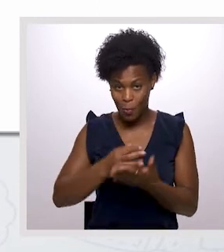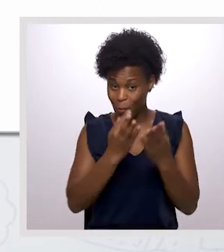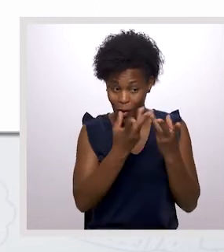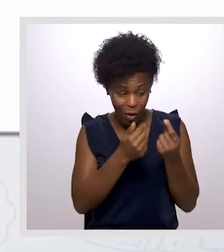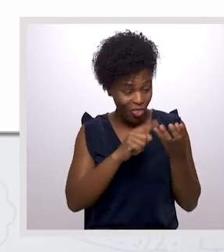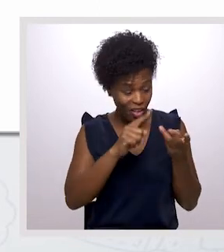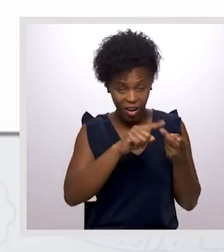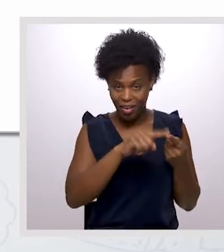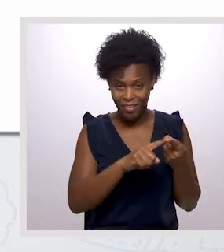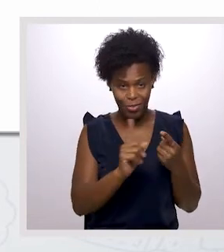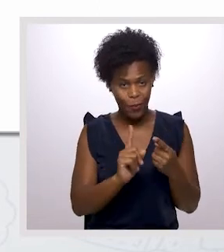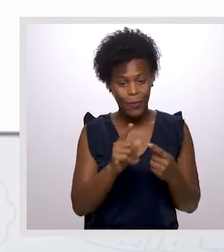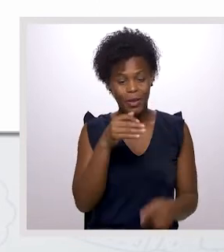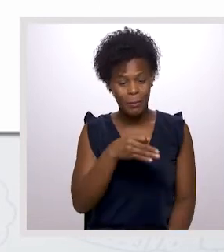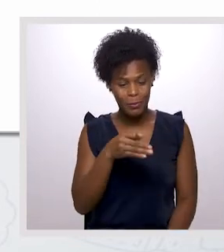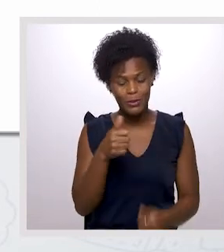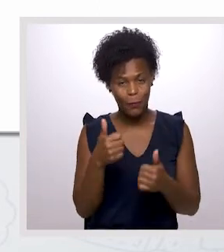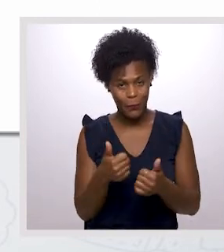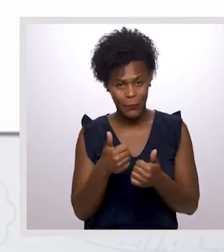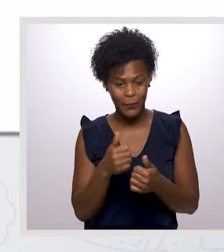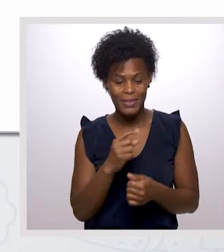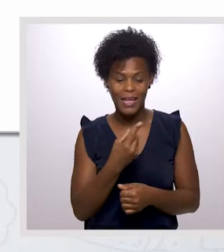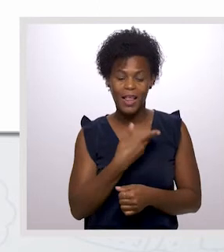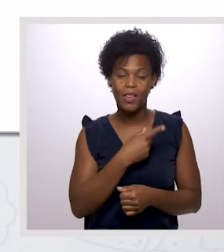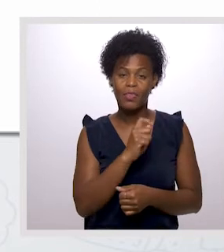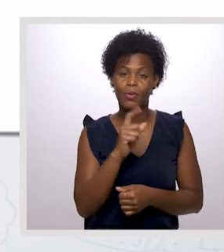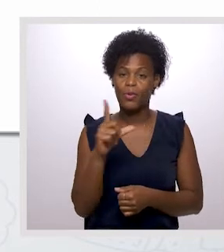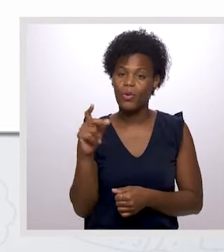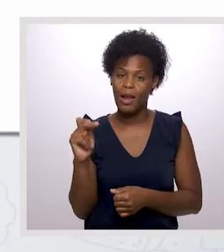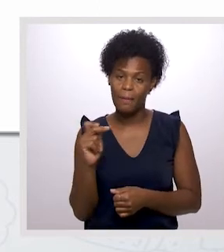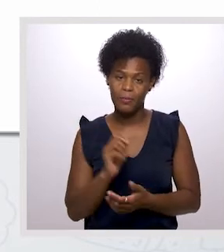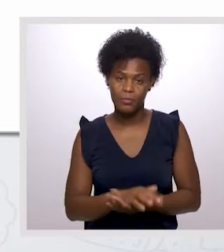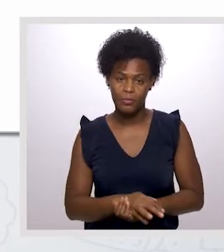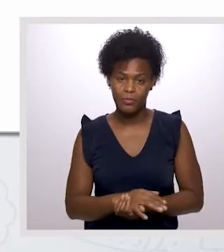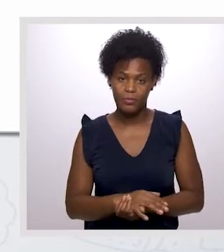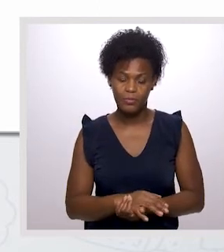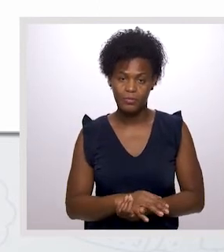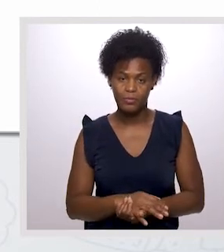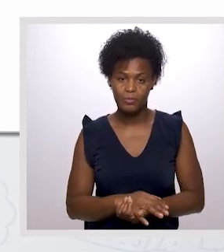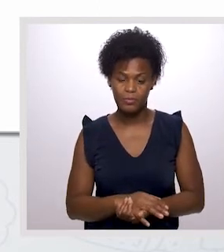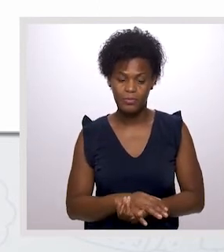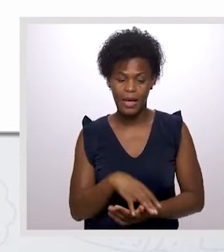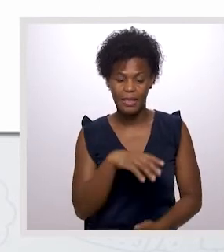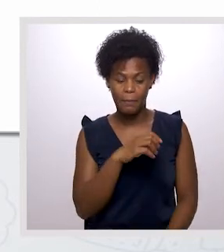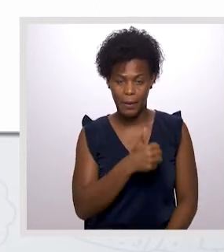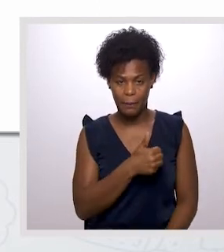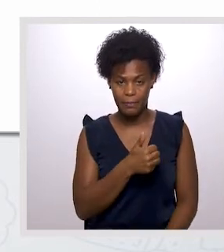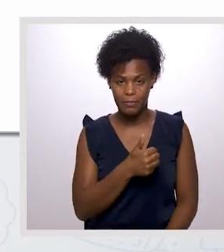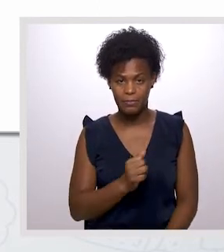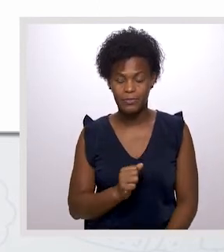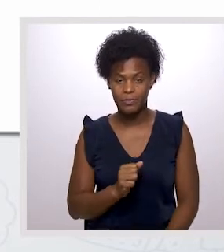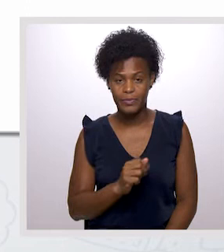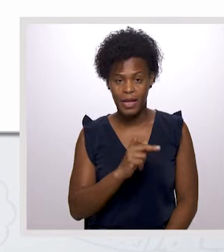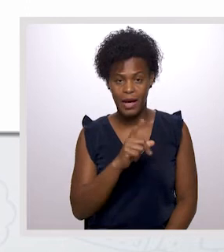la proposition correcte, c'est de la. Ensuite, la phrase B.